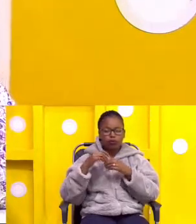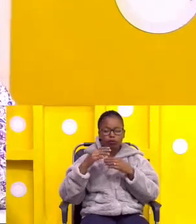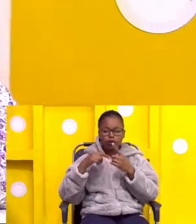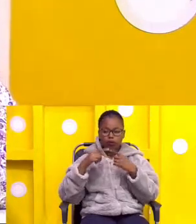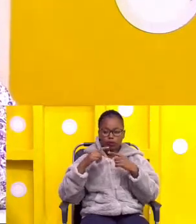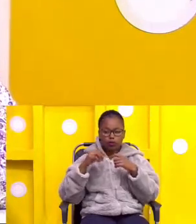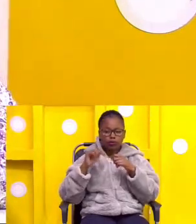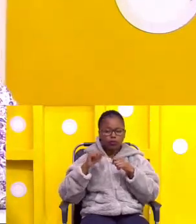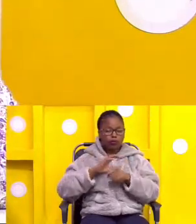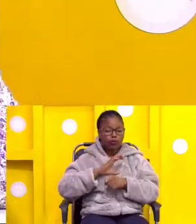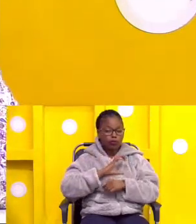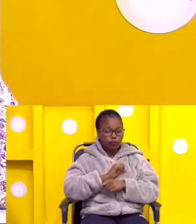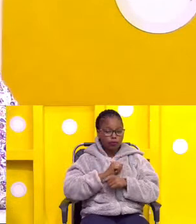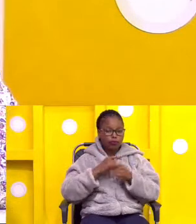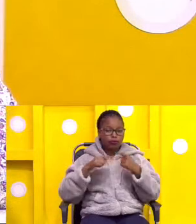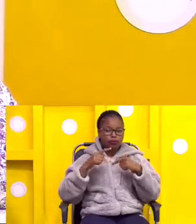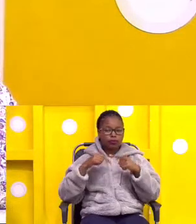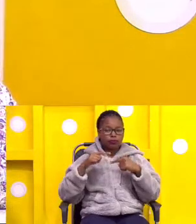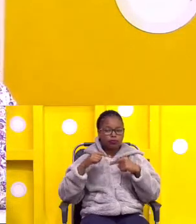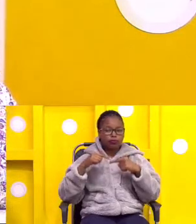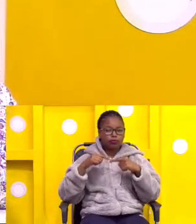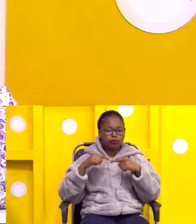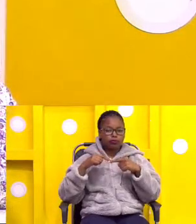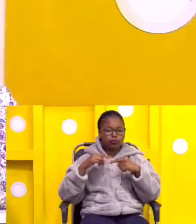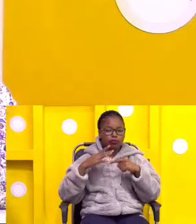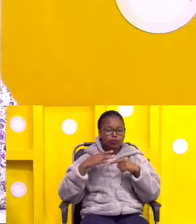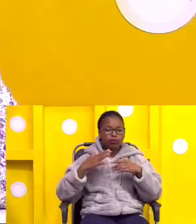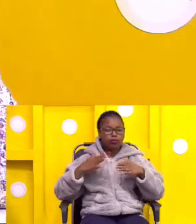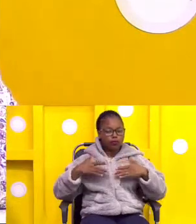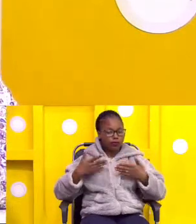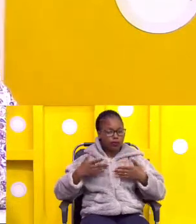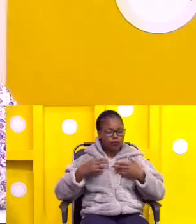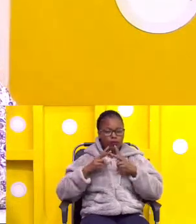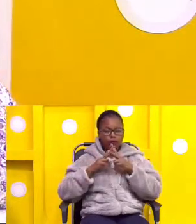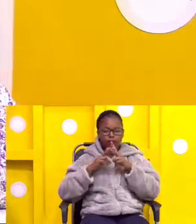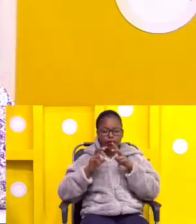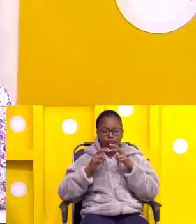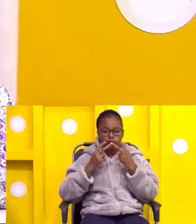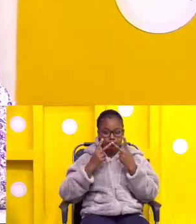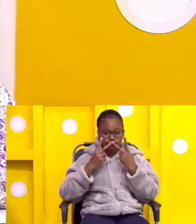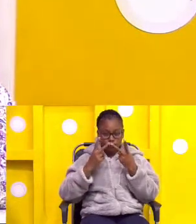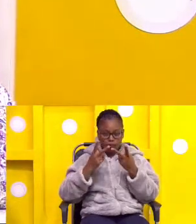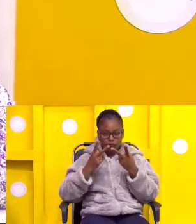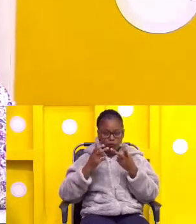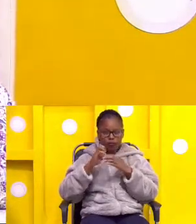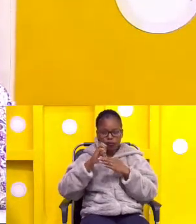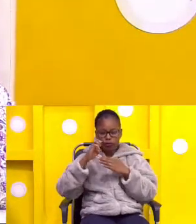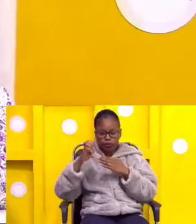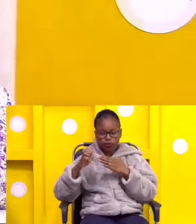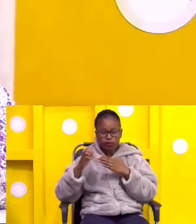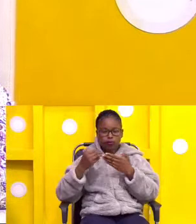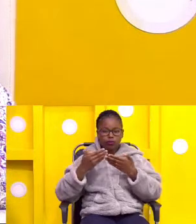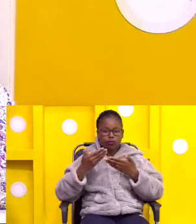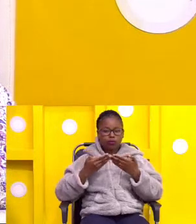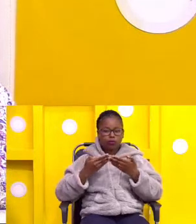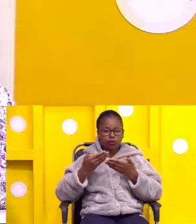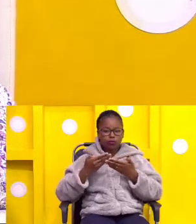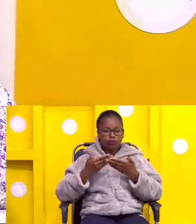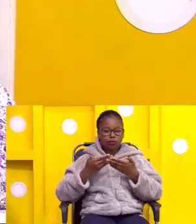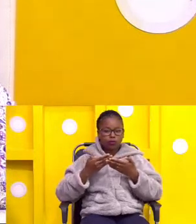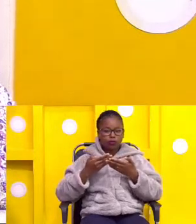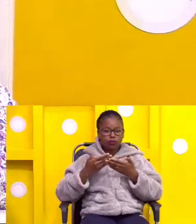ni tumetereire muno na ni tukenda kumona na twarikia service tutionaga andu twarikia